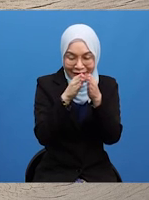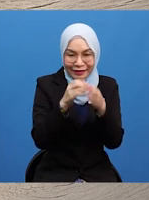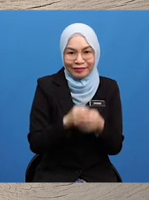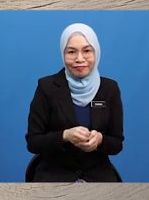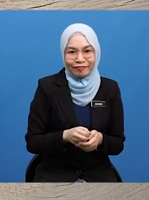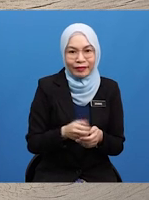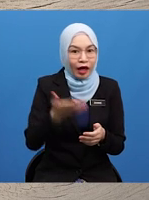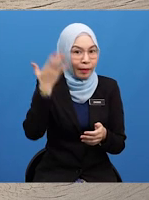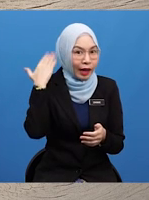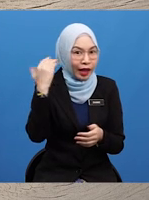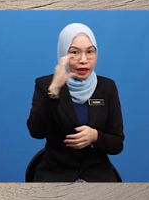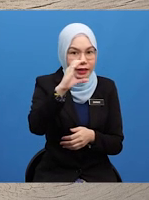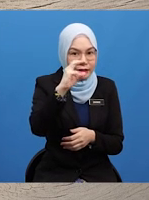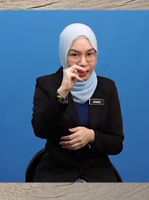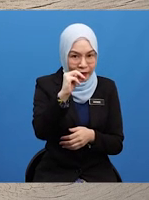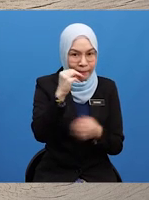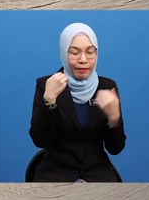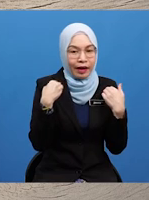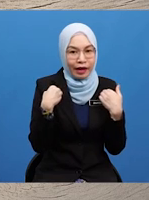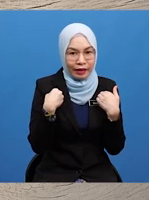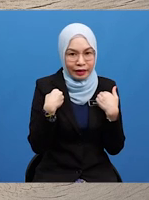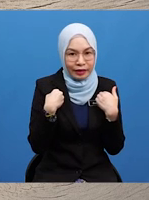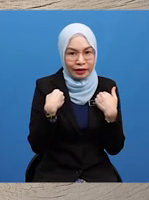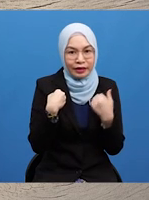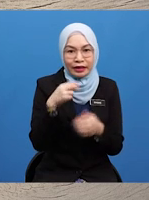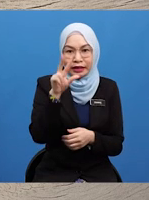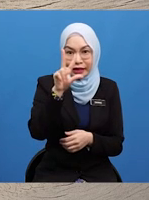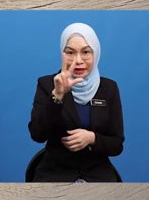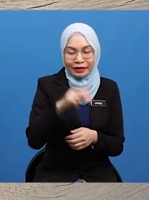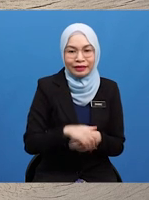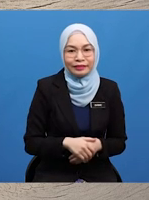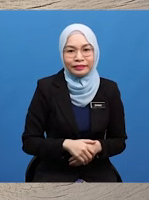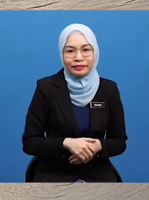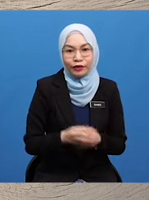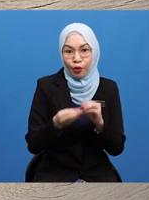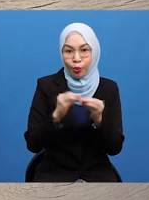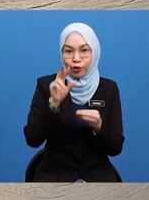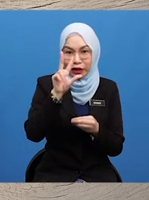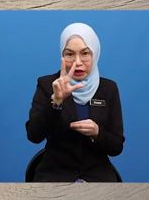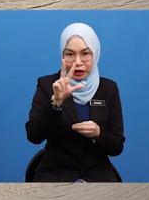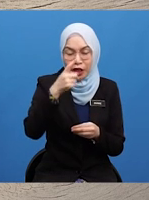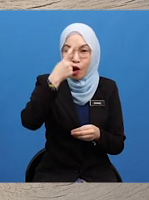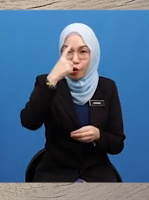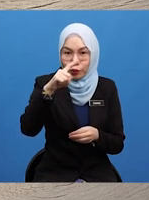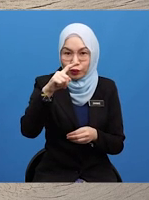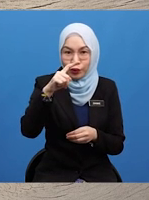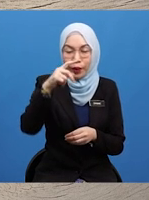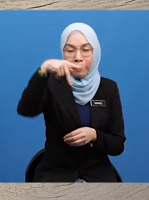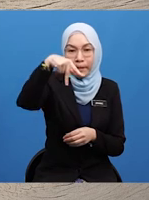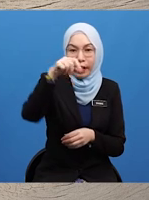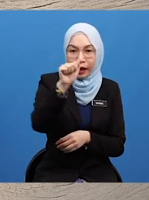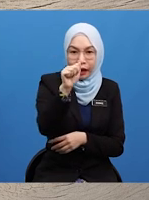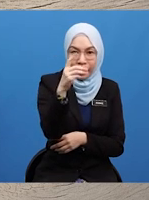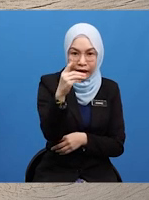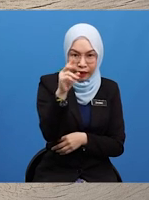di belakang unit cm dan m itu tadi merupakan simbol padu